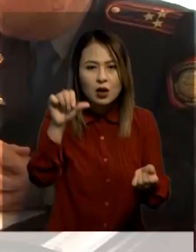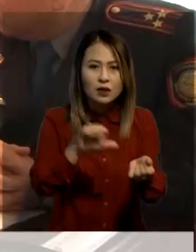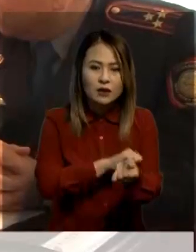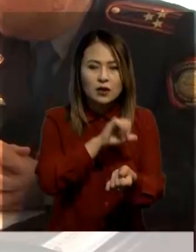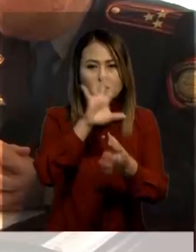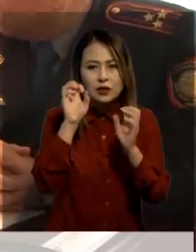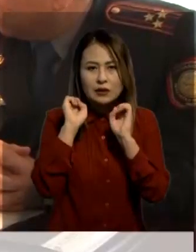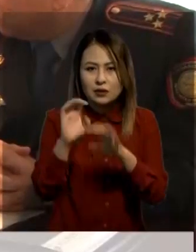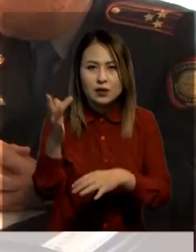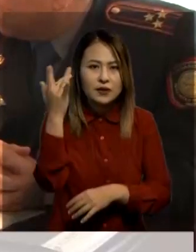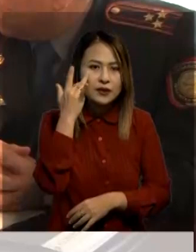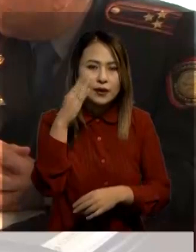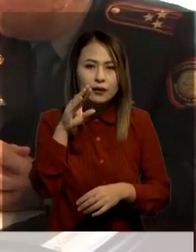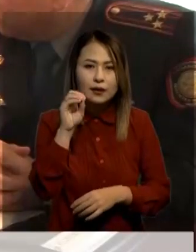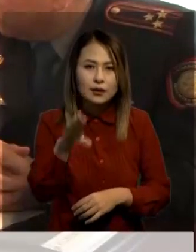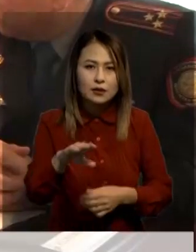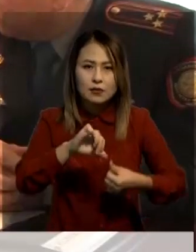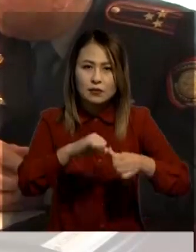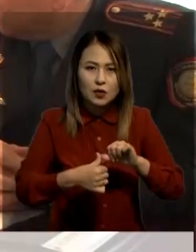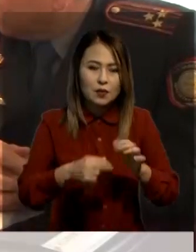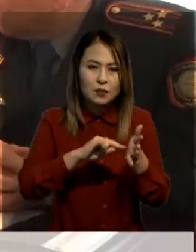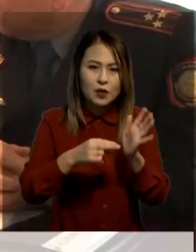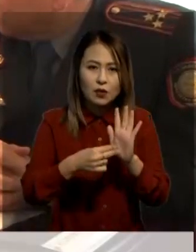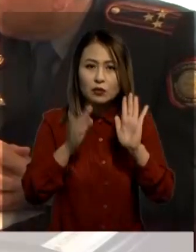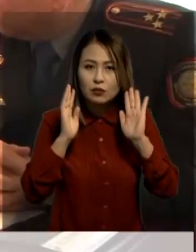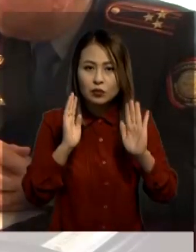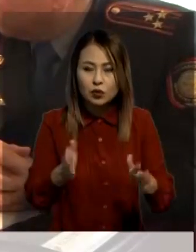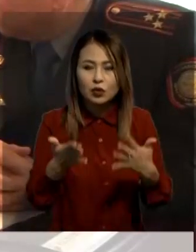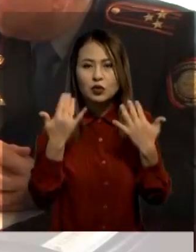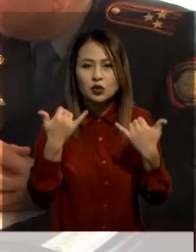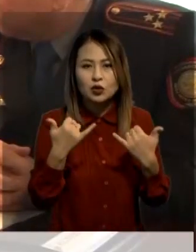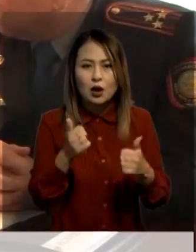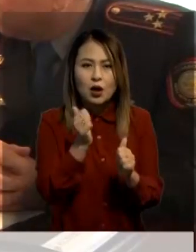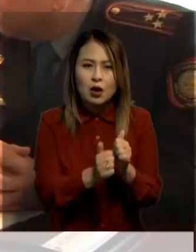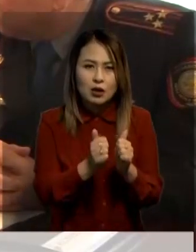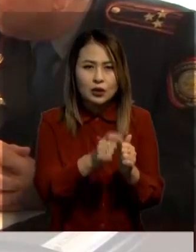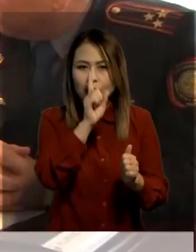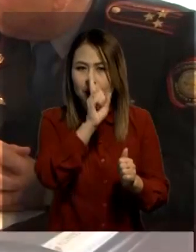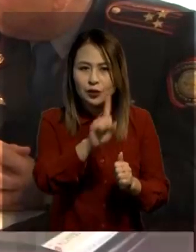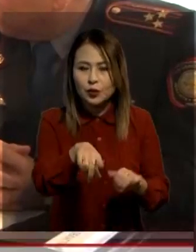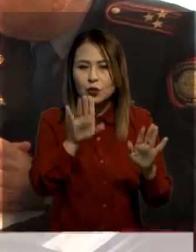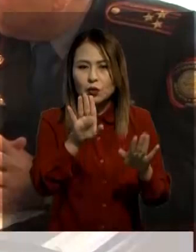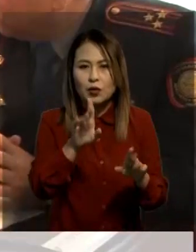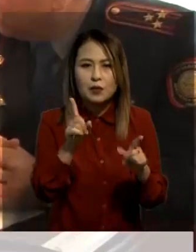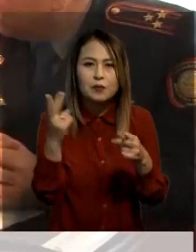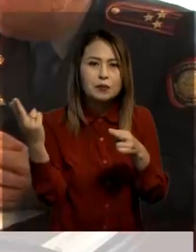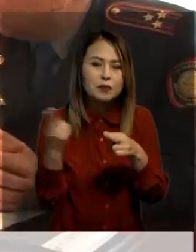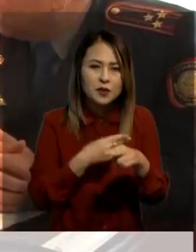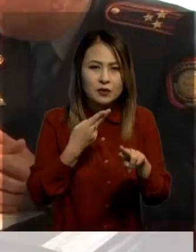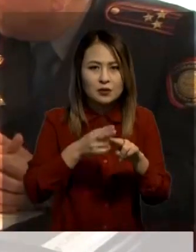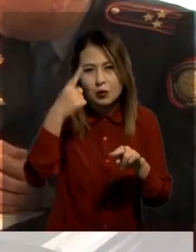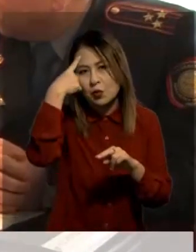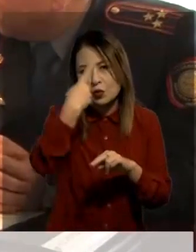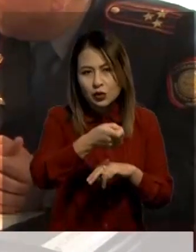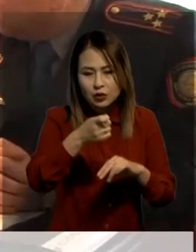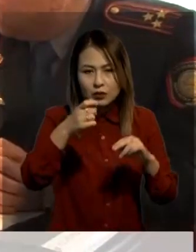заттарының бар жоғын анықтайтын тесттер алуды жоспарлап отырмыз. Бірақ бұл күнделікті жүргізілмейді. Арасында ескертпей келіп, сынама алып тұратын боламыз.